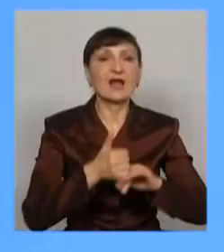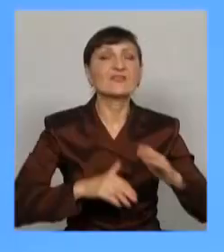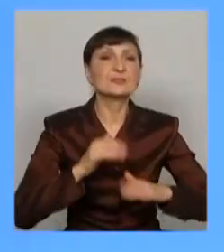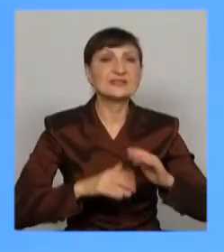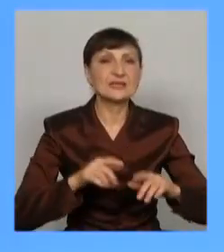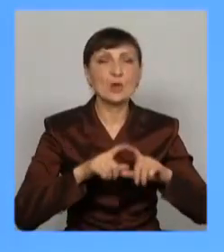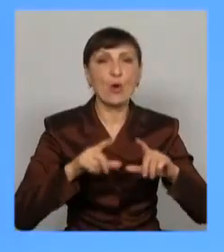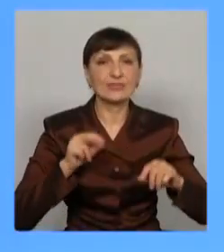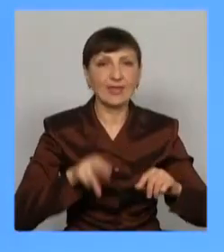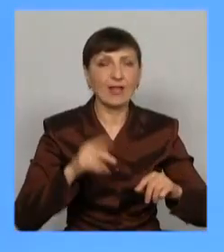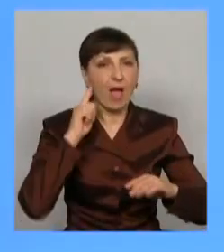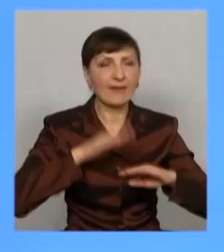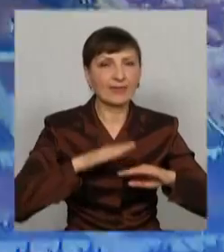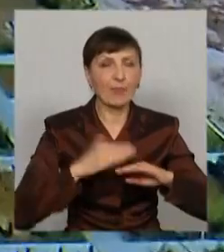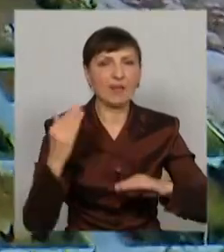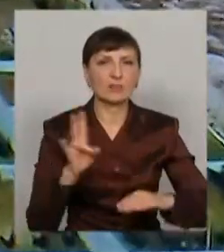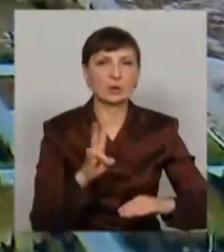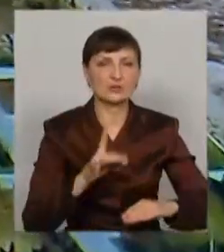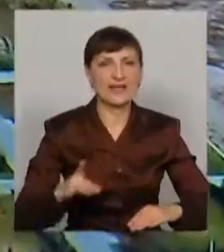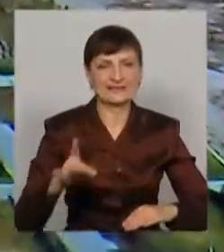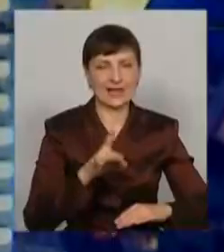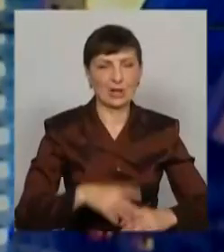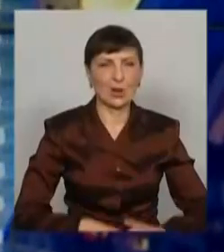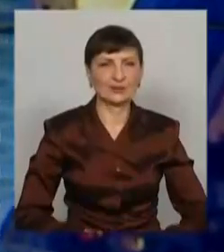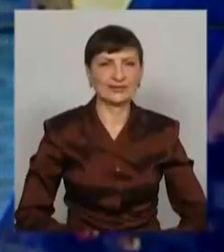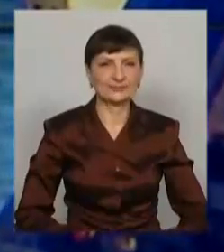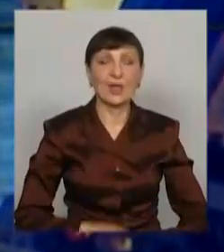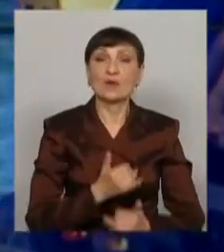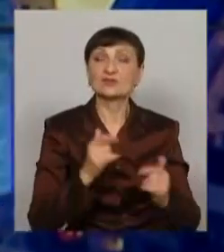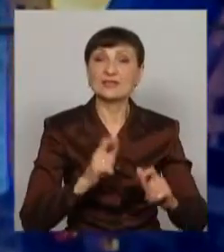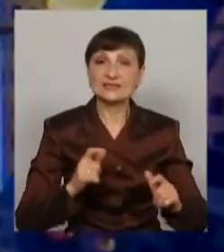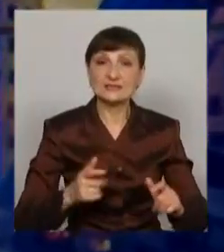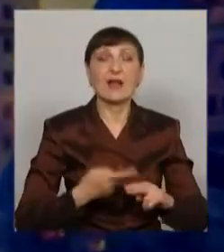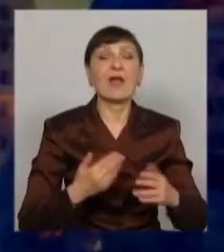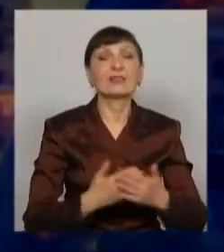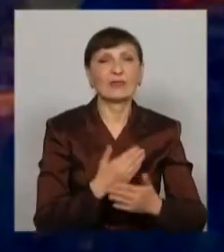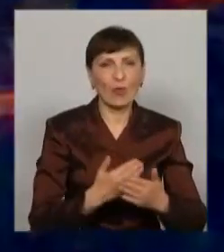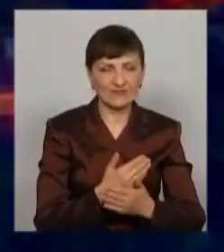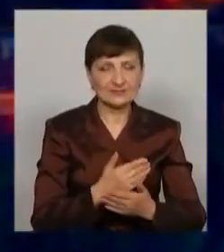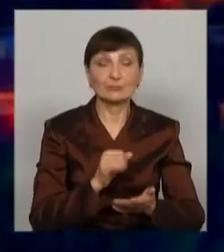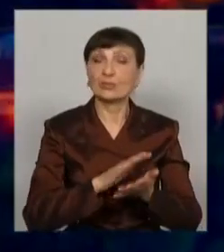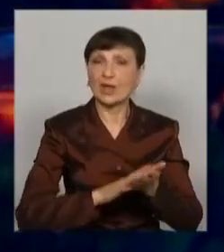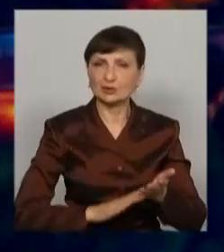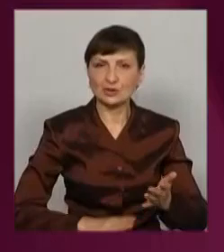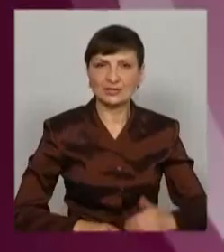специалист отдела Акимата Наурызбайского района Фархат Жамбыров. Уважаемые телезрители, это новости, не